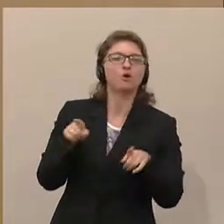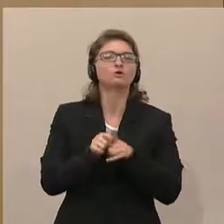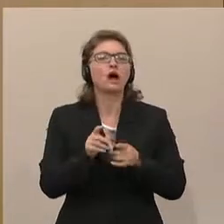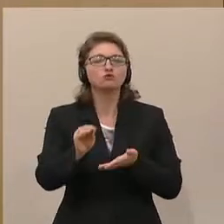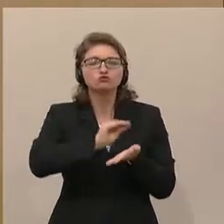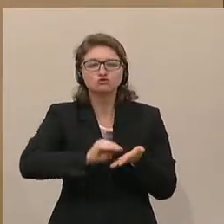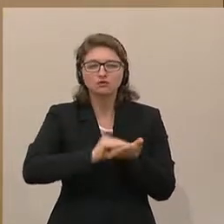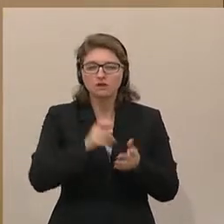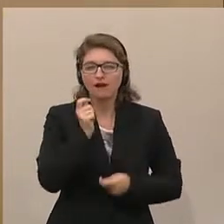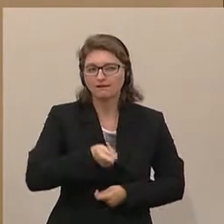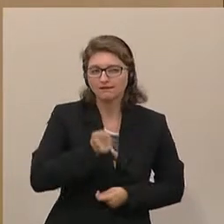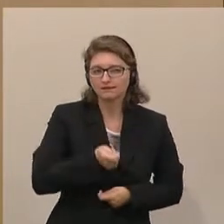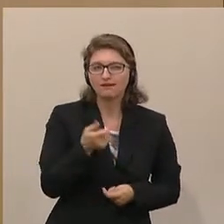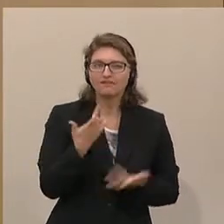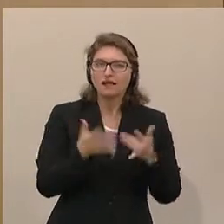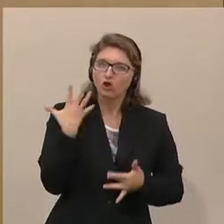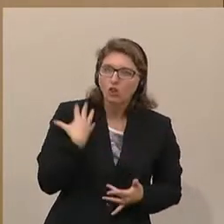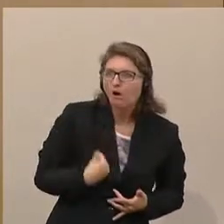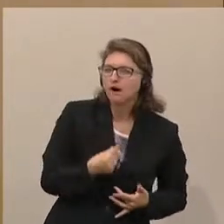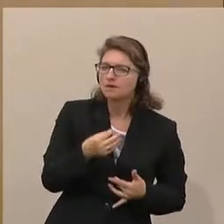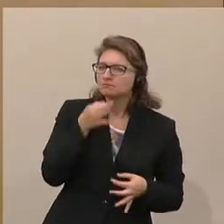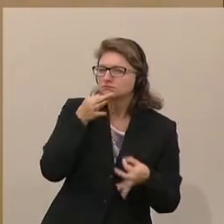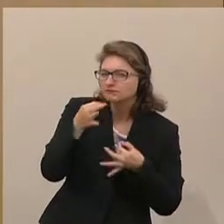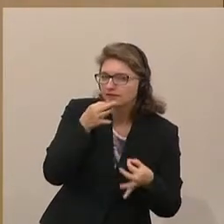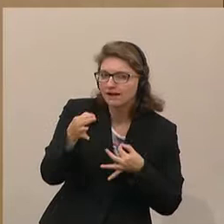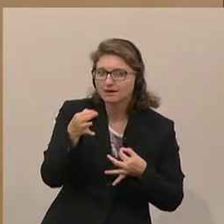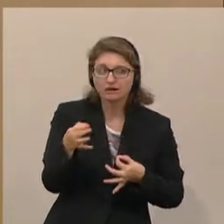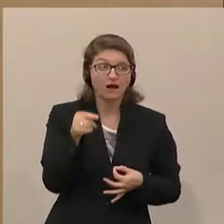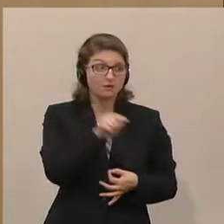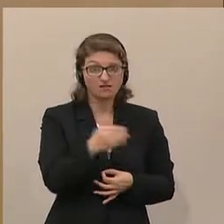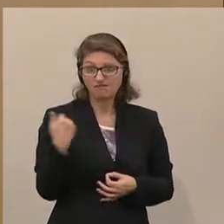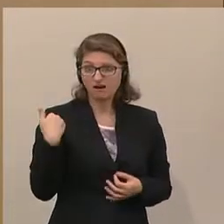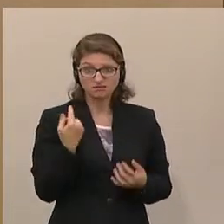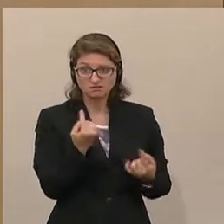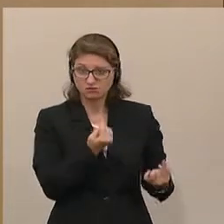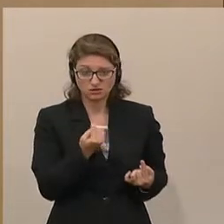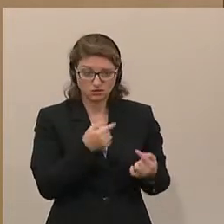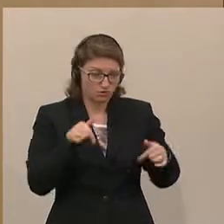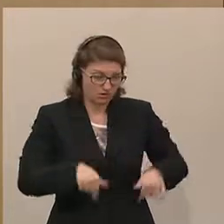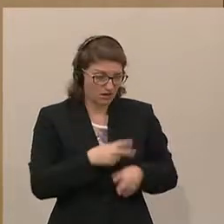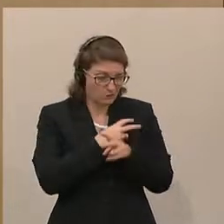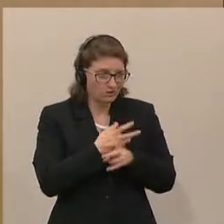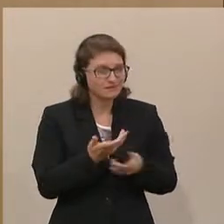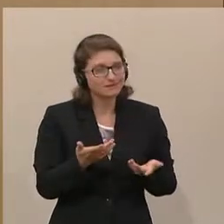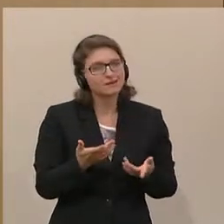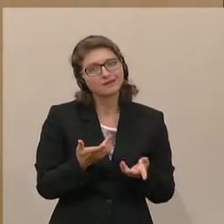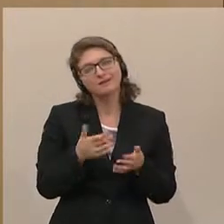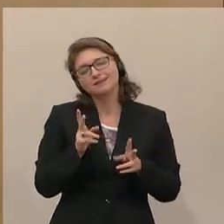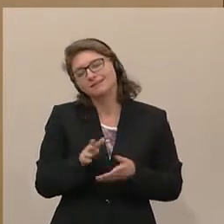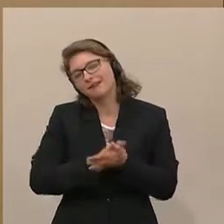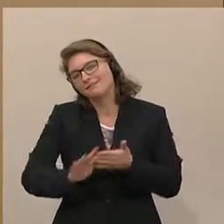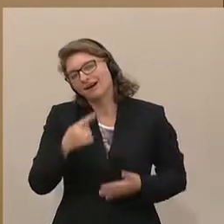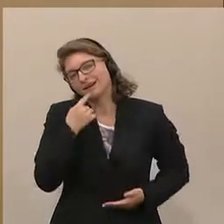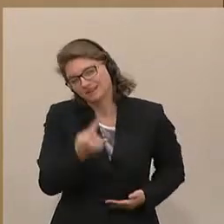hätte vielleicht sich noch einmal erkundigen müssen. Doch das ist bei den Verhältnissen, wie sie bei uns sind, leichter gesagt als